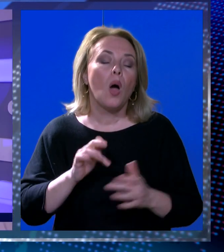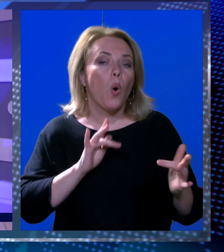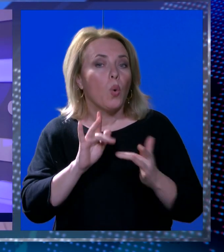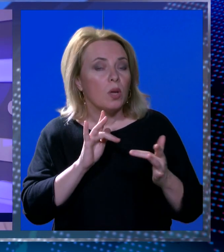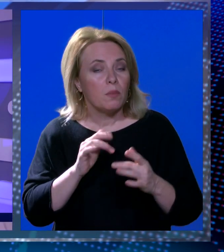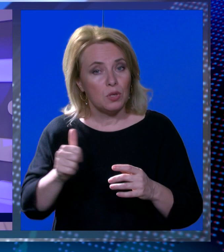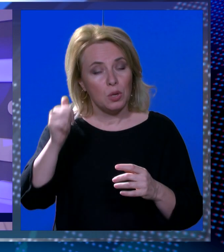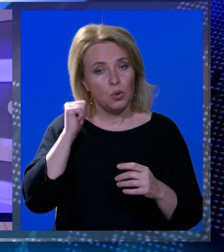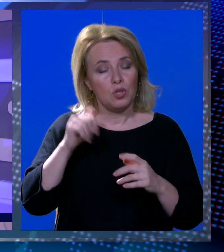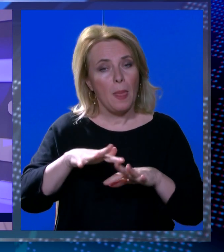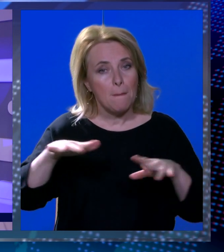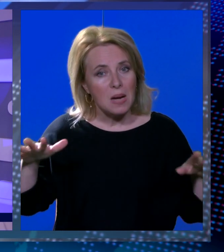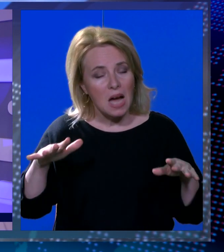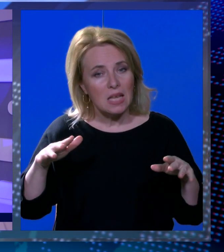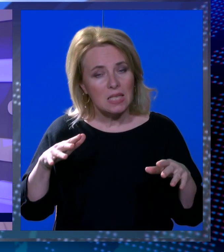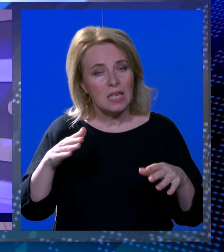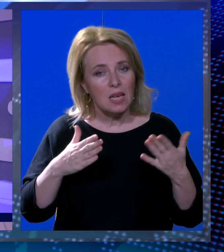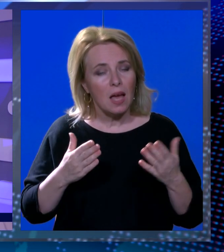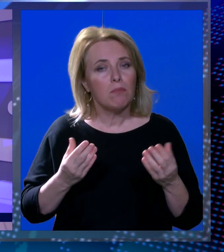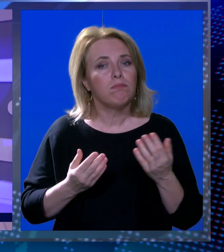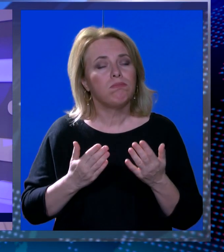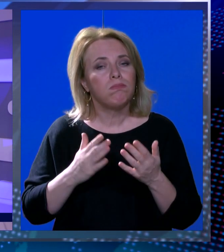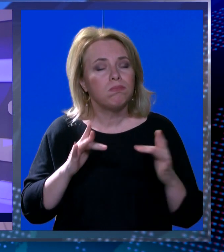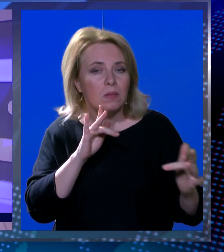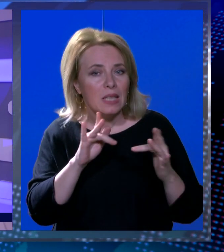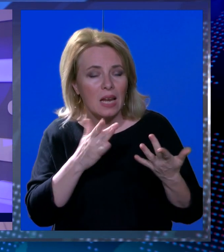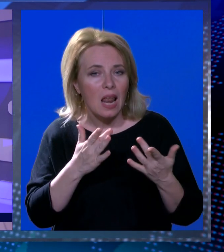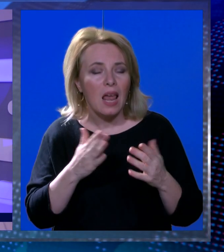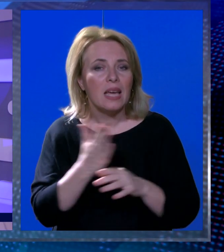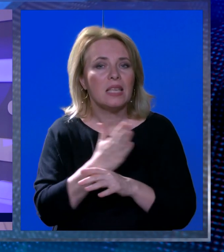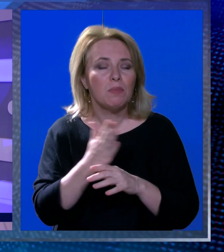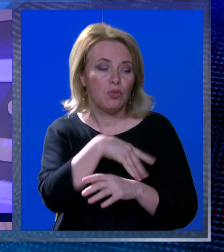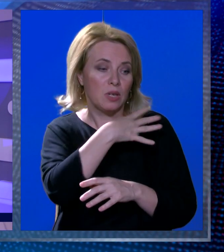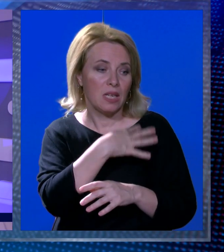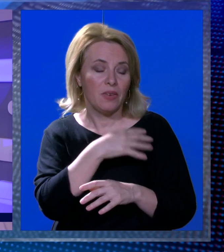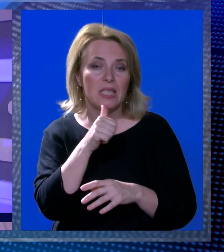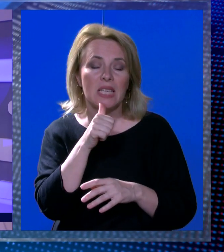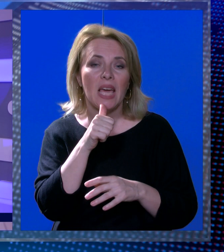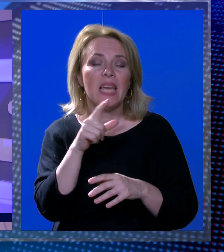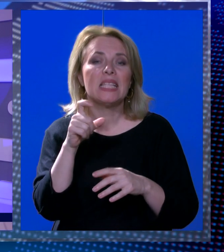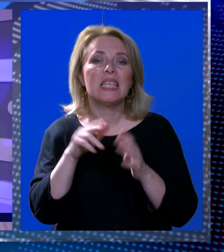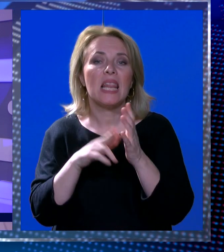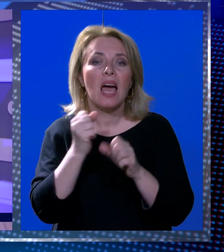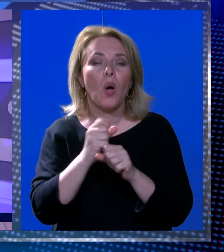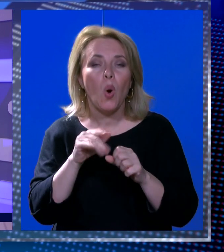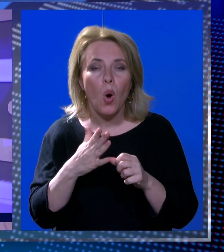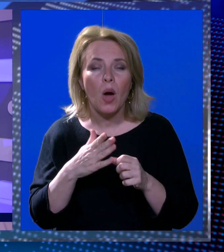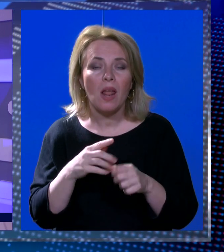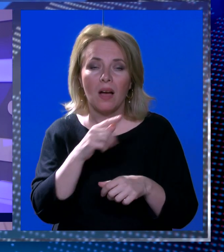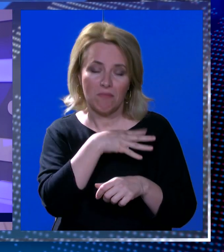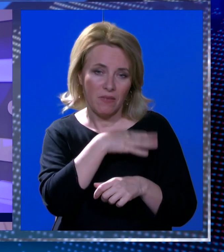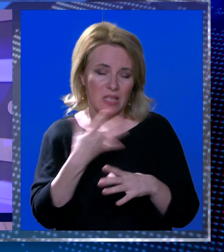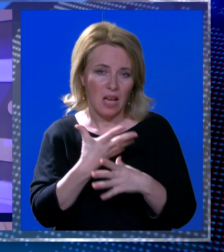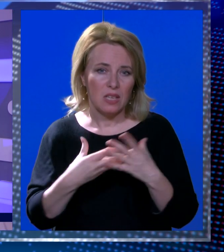Dramatičnu utakmicu koja se jučer na Gruškom bazenu igrala između reprezentacija Hrvatske i Crne Gore, u kojoj su barakude izgubile nakon